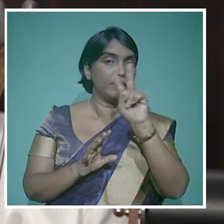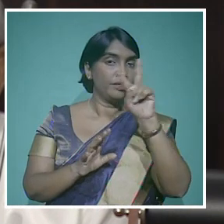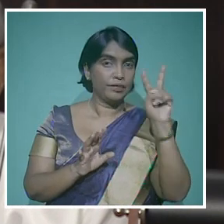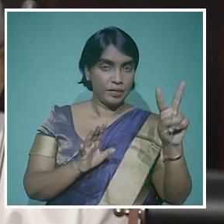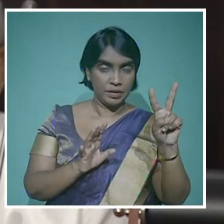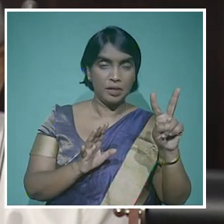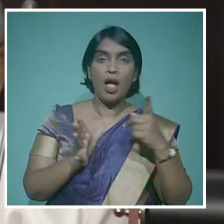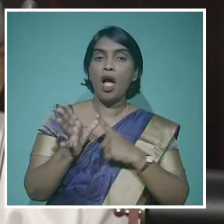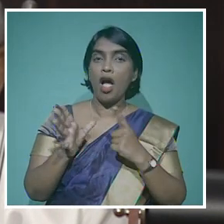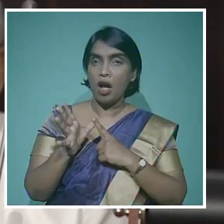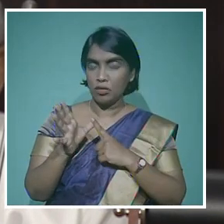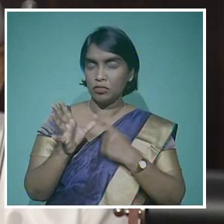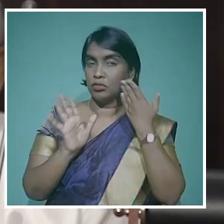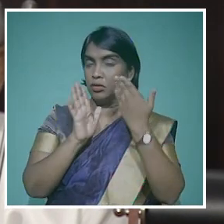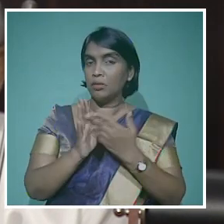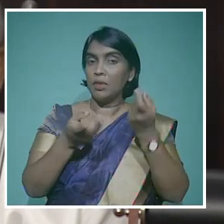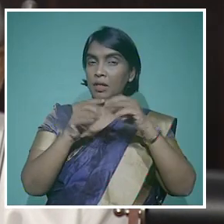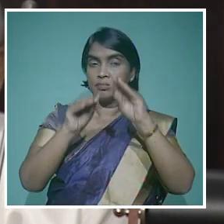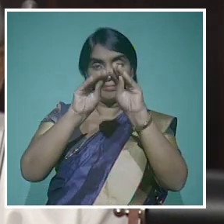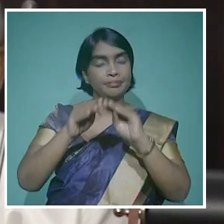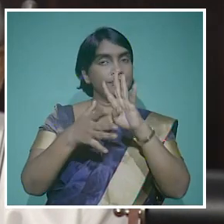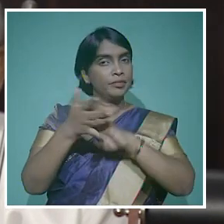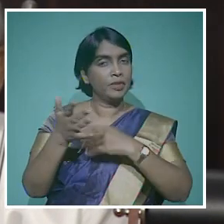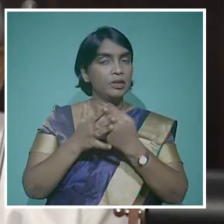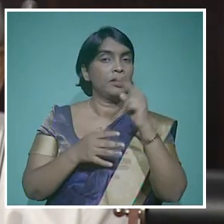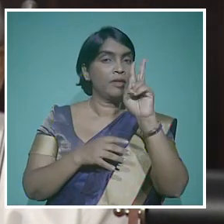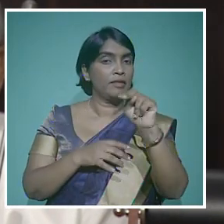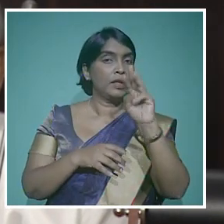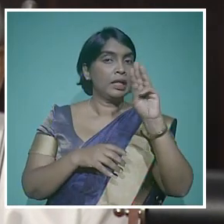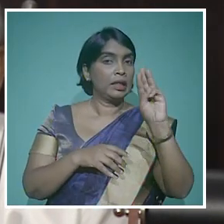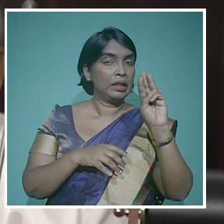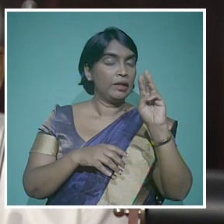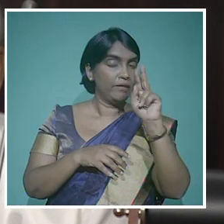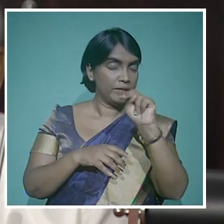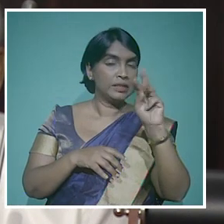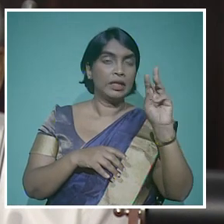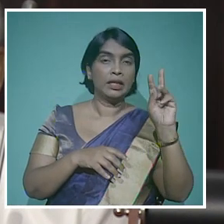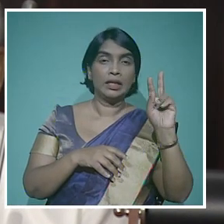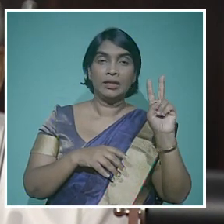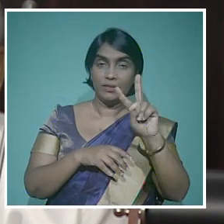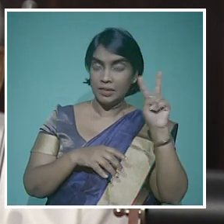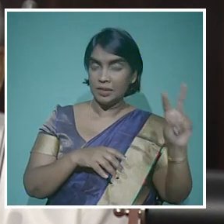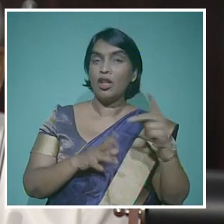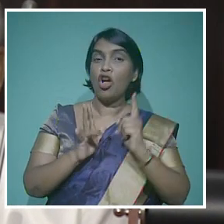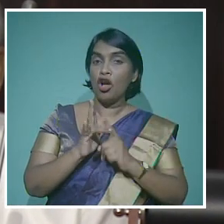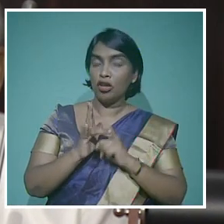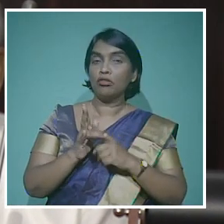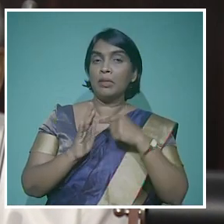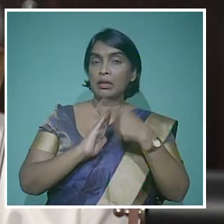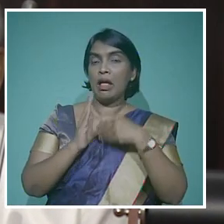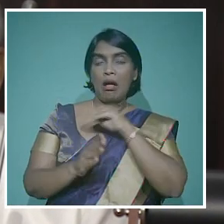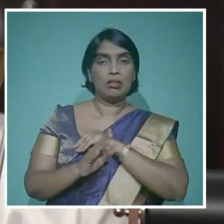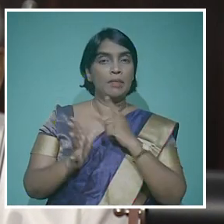වර්ෂයේ අගෝස්තු මාස ඉදිරිපත් කළ අතුරු අයවැය සහ 2020 වසරේ ඔක්තෝබර් මාස ඉදිරිපත් කළ දේශීය ආදායම් පනත්